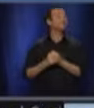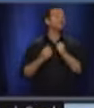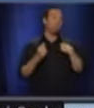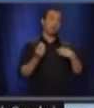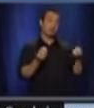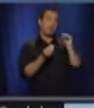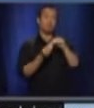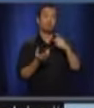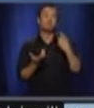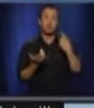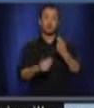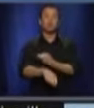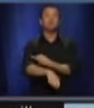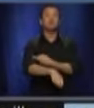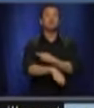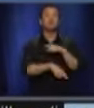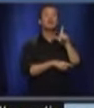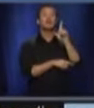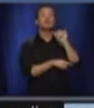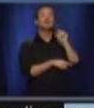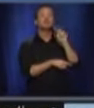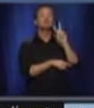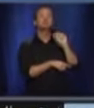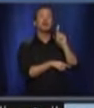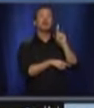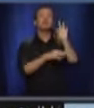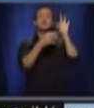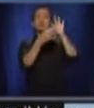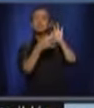docteur Lubac pourra y revenir,